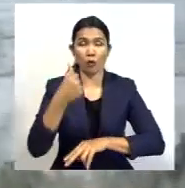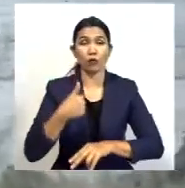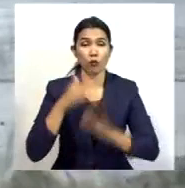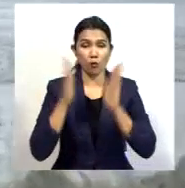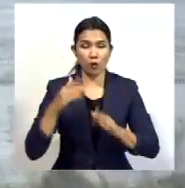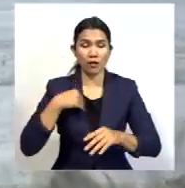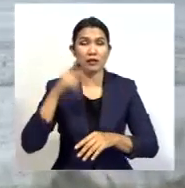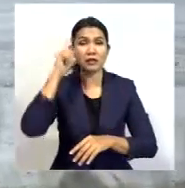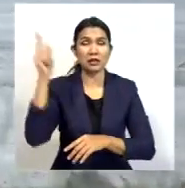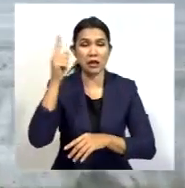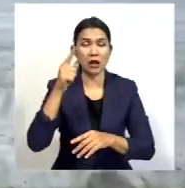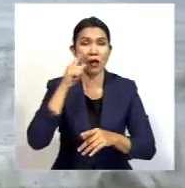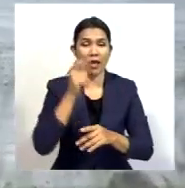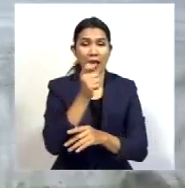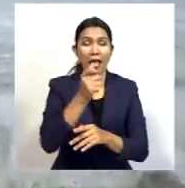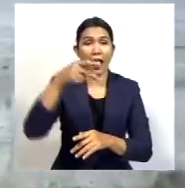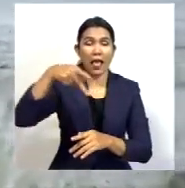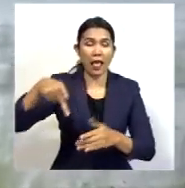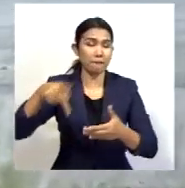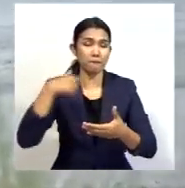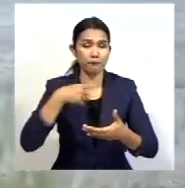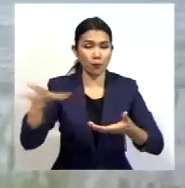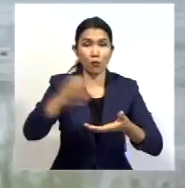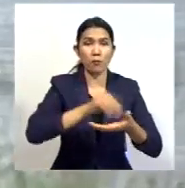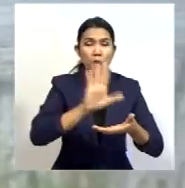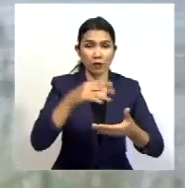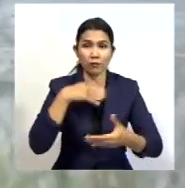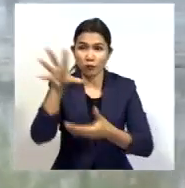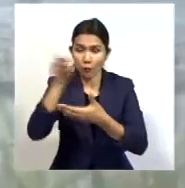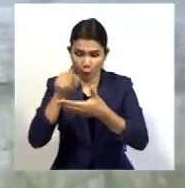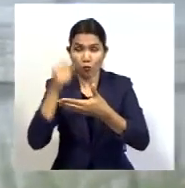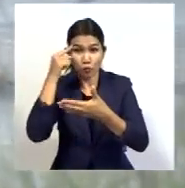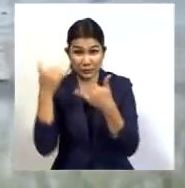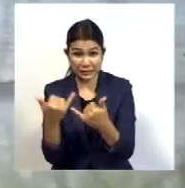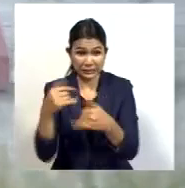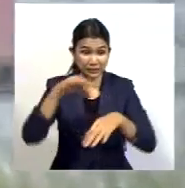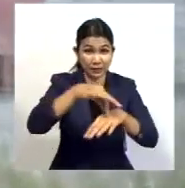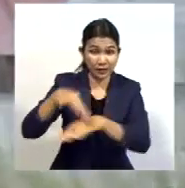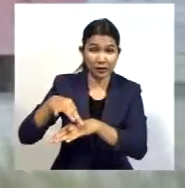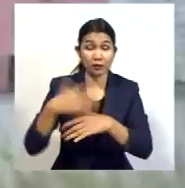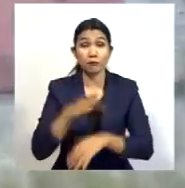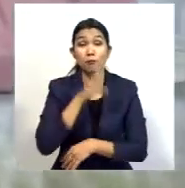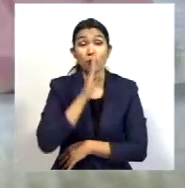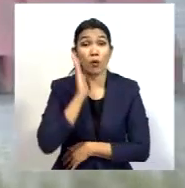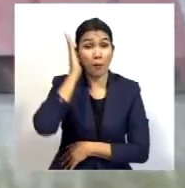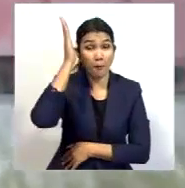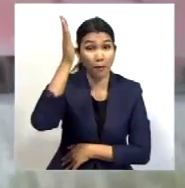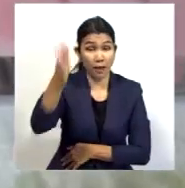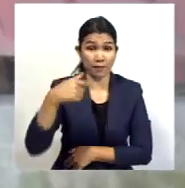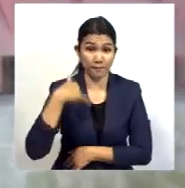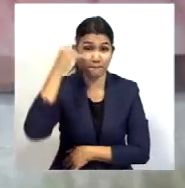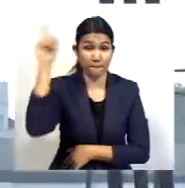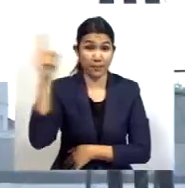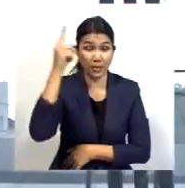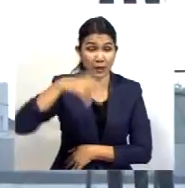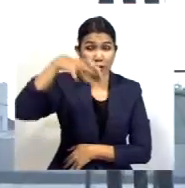เนี่ยไม่ต้องโหลดแอปพลิเคชันแต่สามารถทราบสถานการณ์เพื่อป้องกันตัวเองได้เลยค่ะ คือในอนาคตเวลาเราไปแหล่งท่องเที่ยวสำคัญๆเขาจะมีป้ายบ